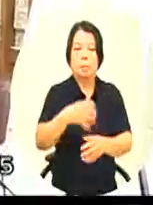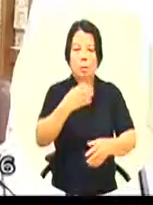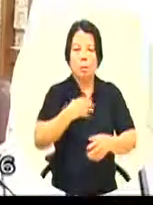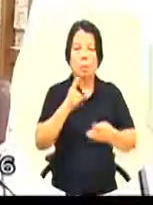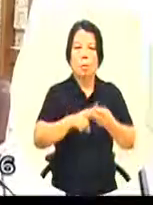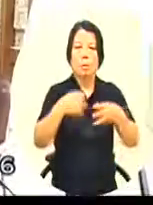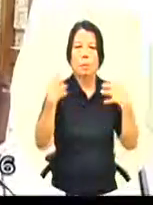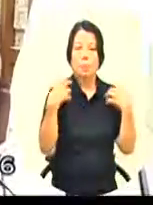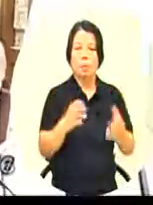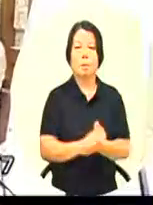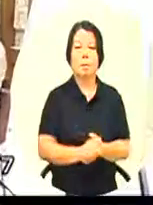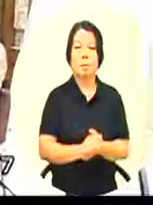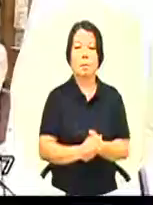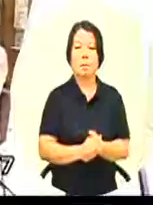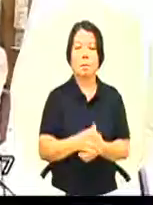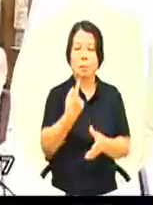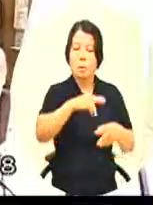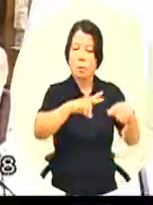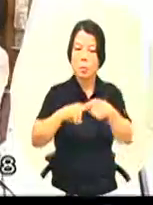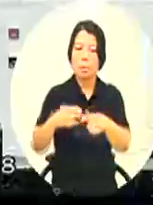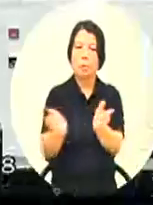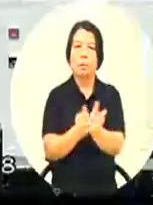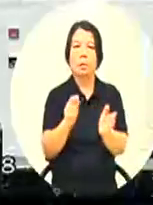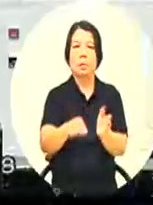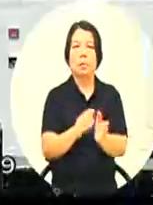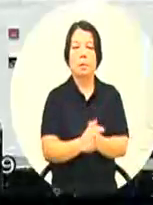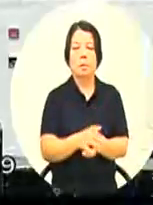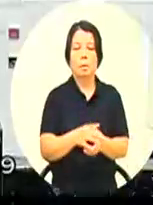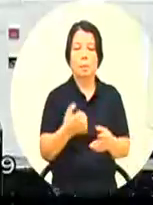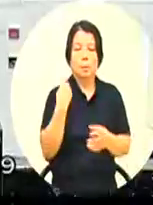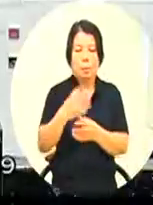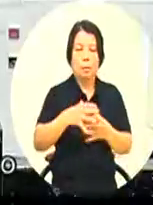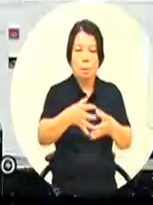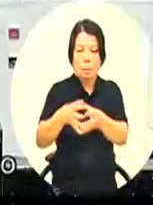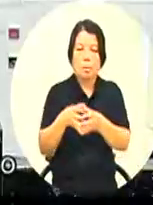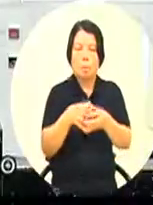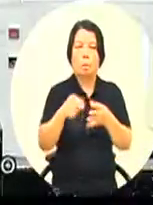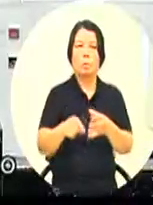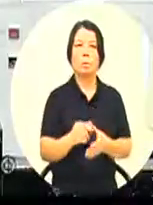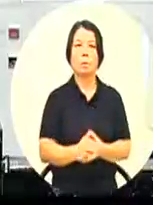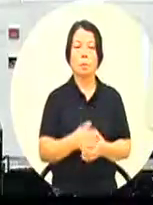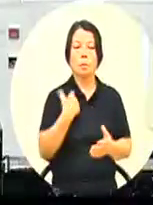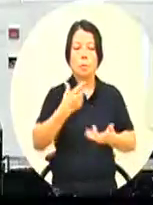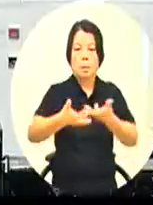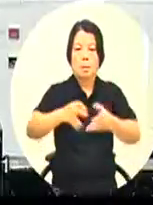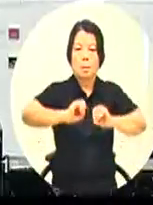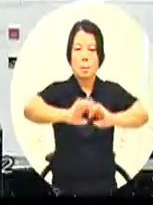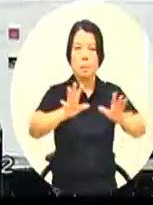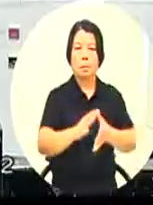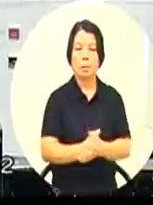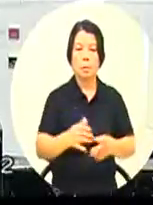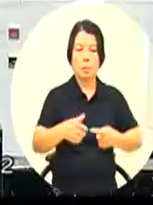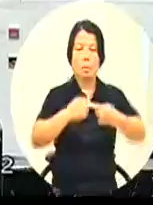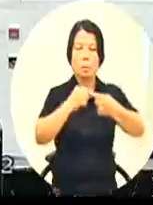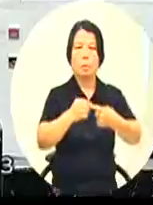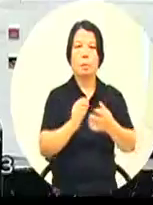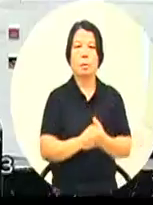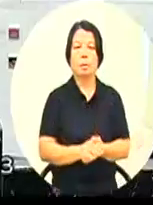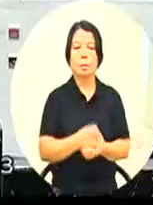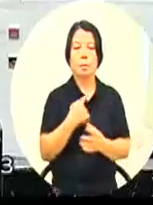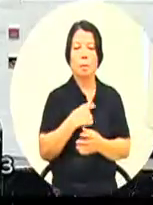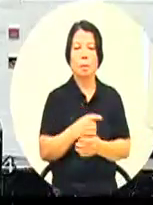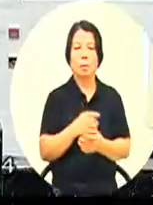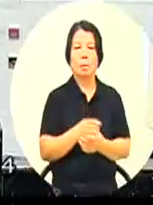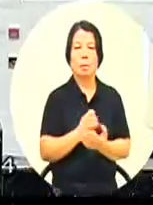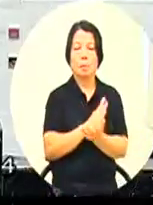任。好，那比较快的介绍一下哈，这是我们的新团队。那在我业务报告的第一页哈，其实我用四个